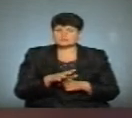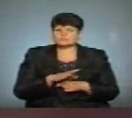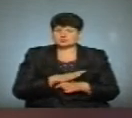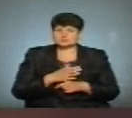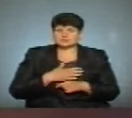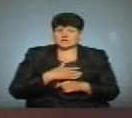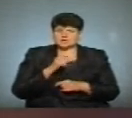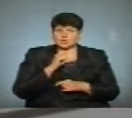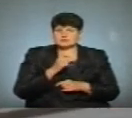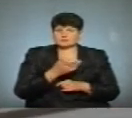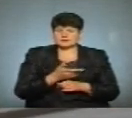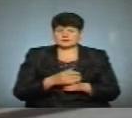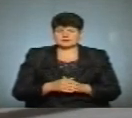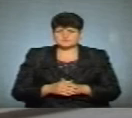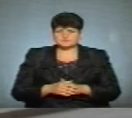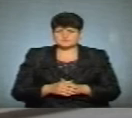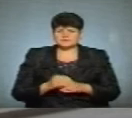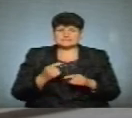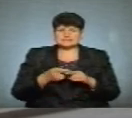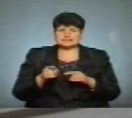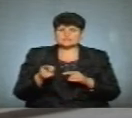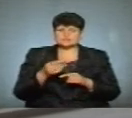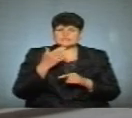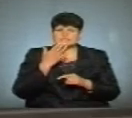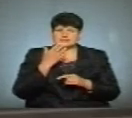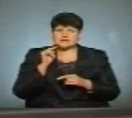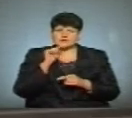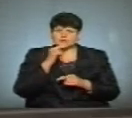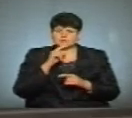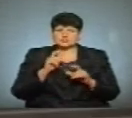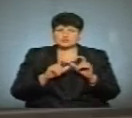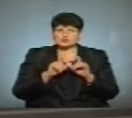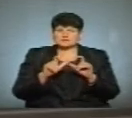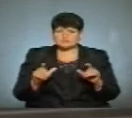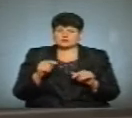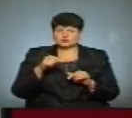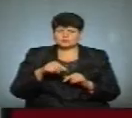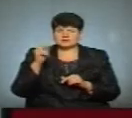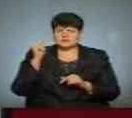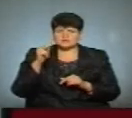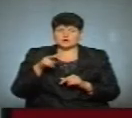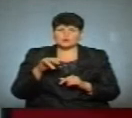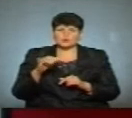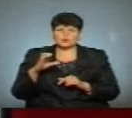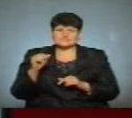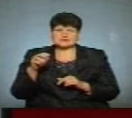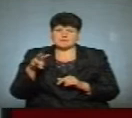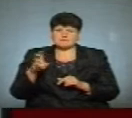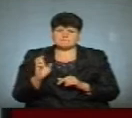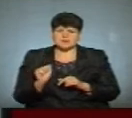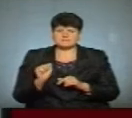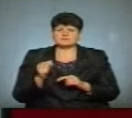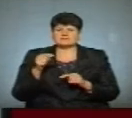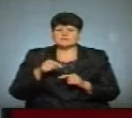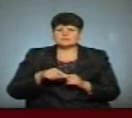наші кореспонденти. Це Тернопільський національний економічний університет. Тут навчався Люсамбе Ріт'є Каємби. Він